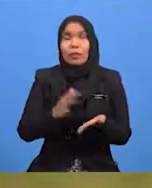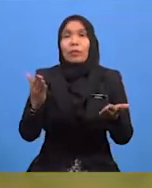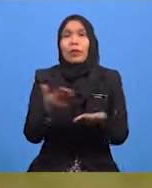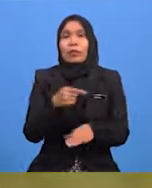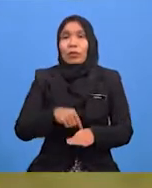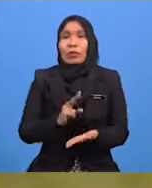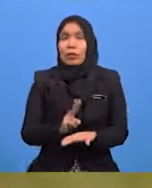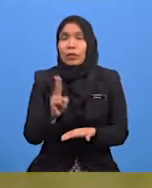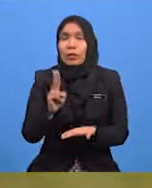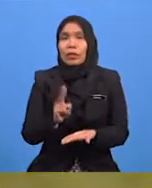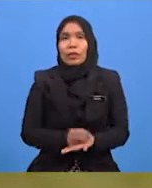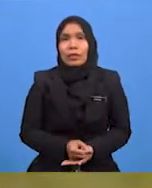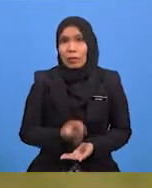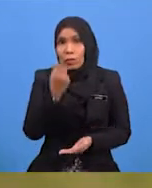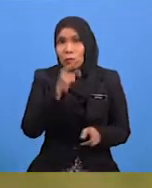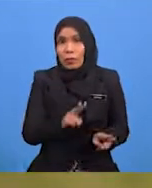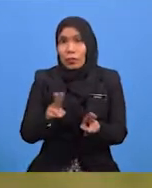mengubah kehidupan mereka.